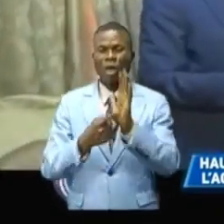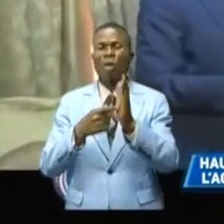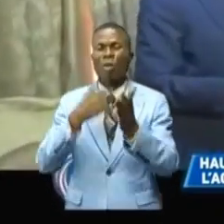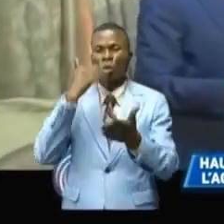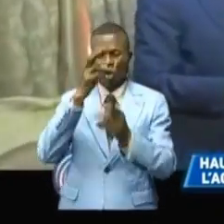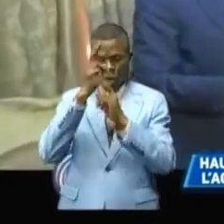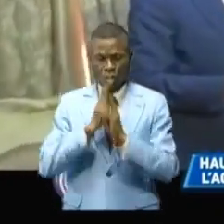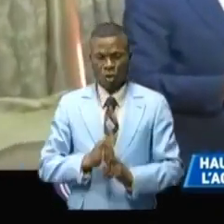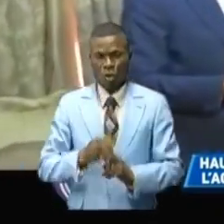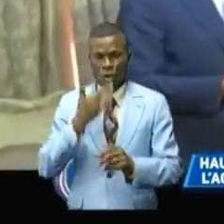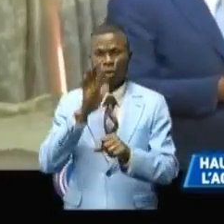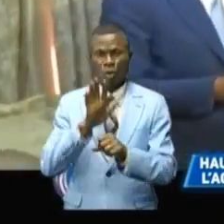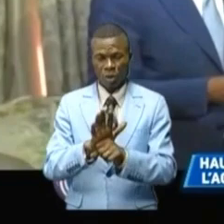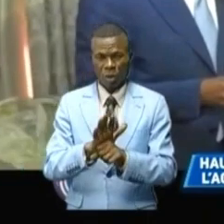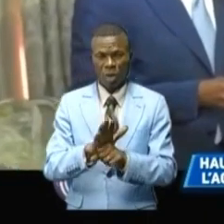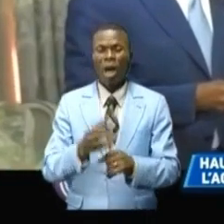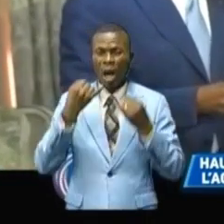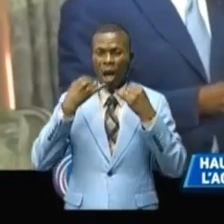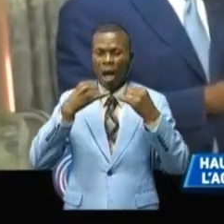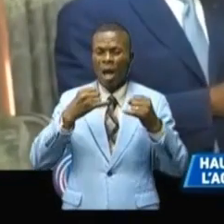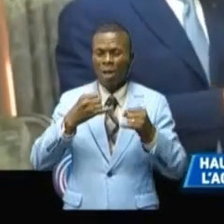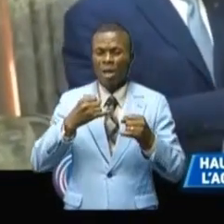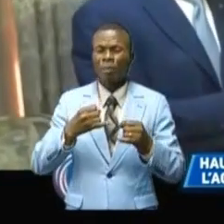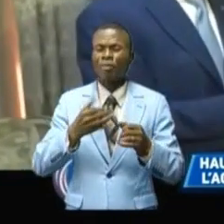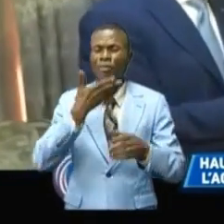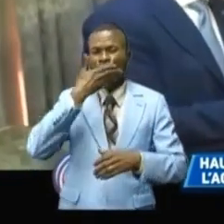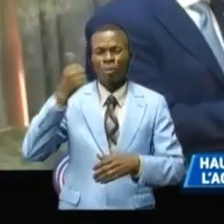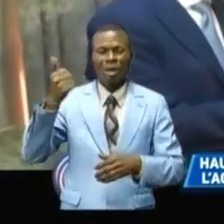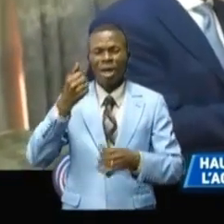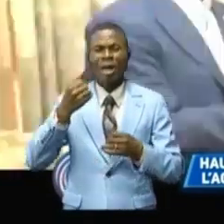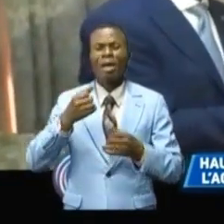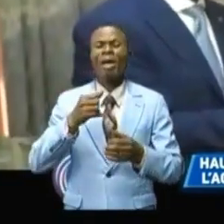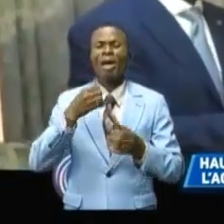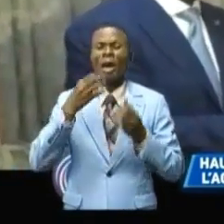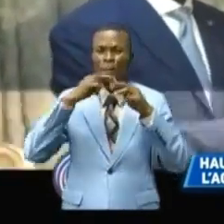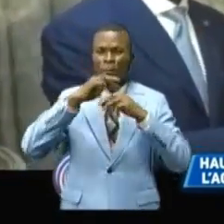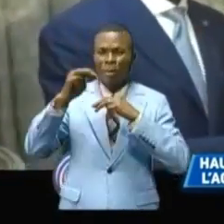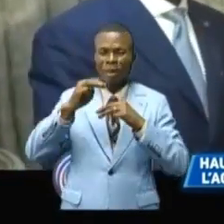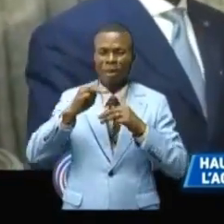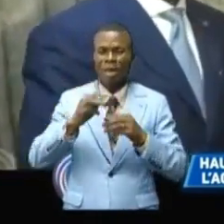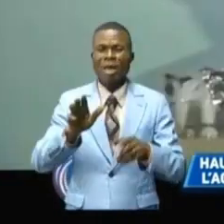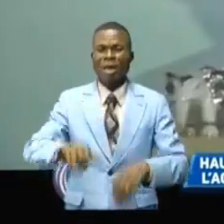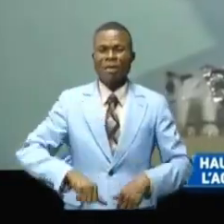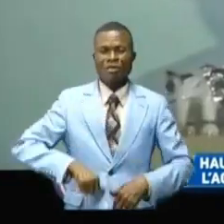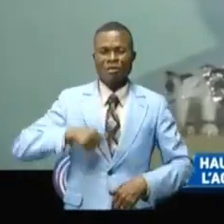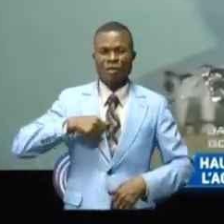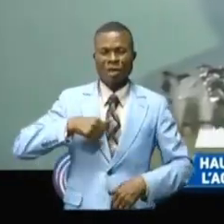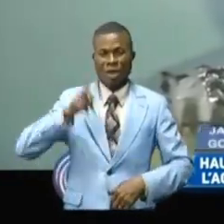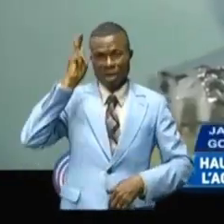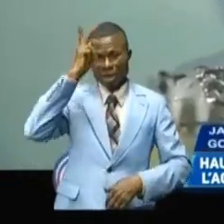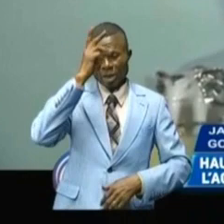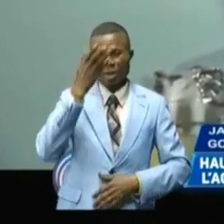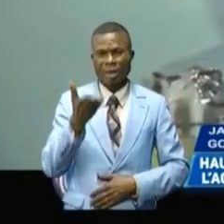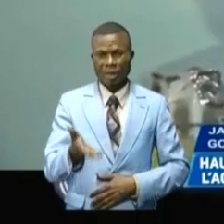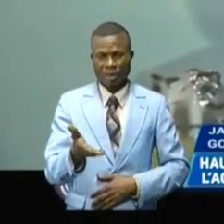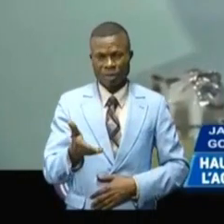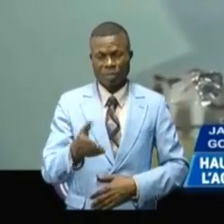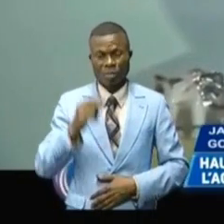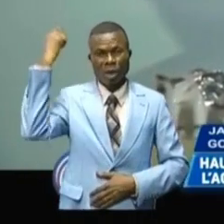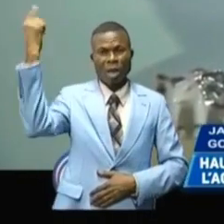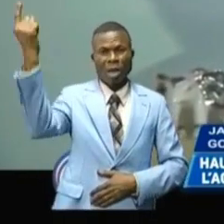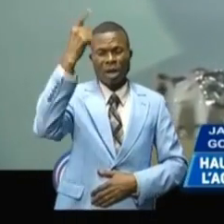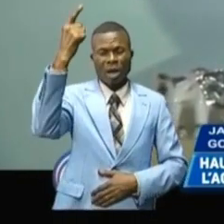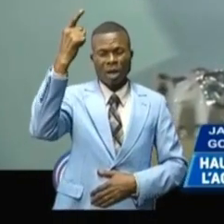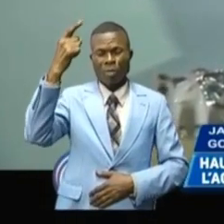à l'heureux promu qui lui a annoncé cette bonne nouvelle qui constitue une fierté pour la province qu'il préfère. Et qu'aujourd'hui le monde entier